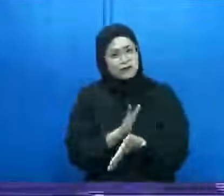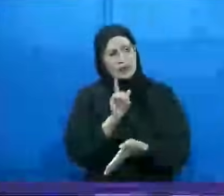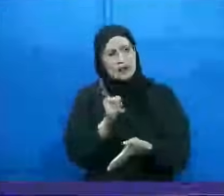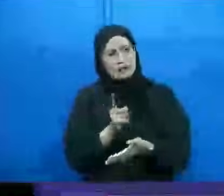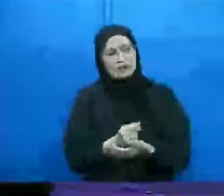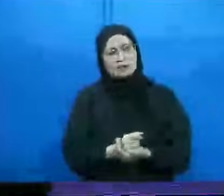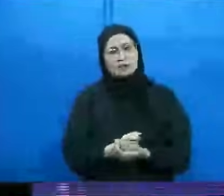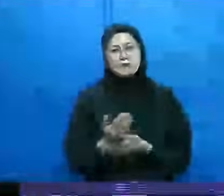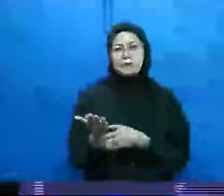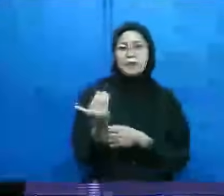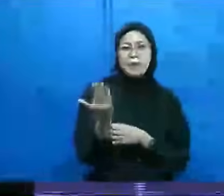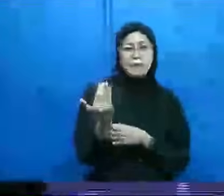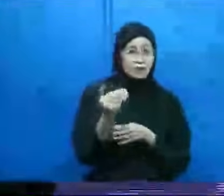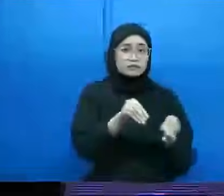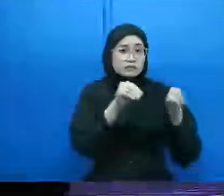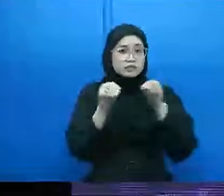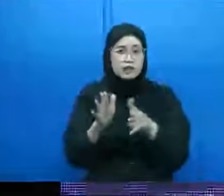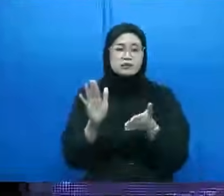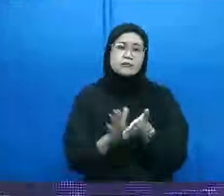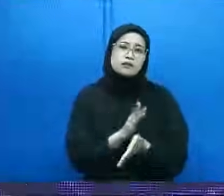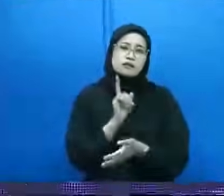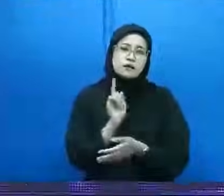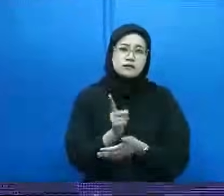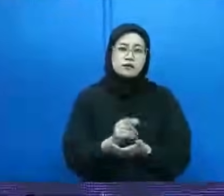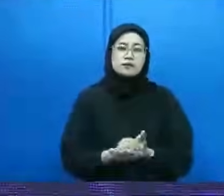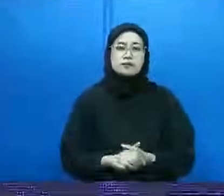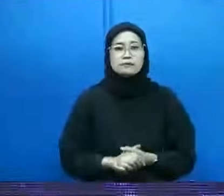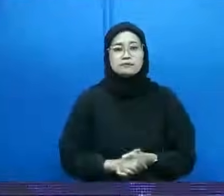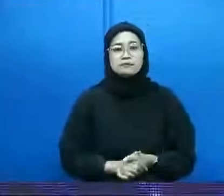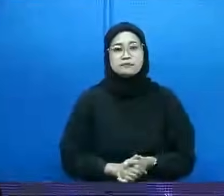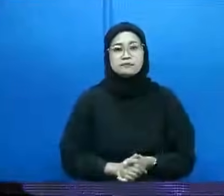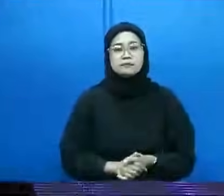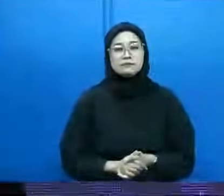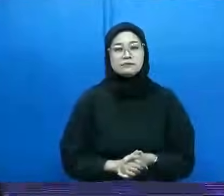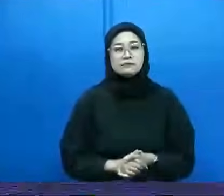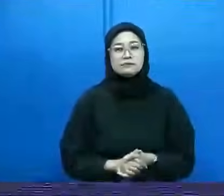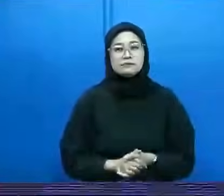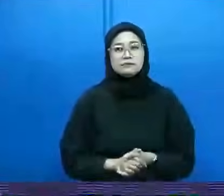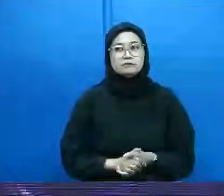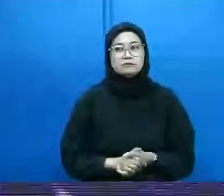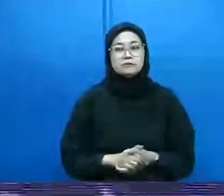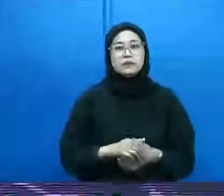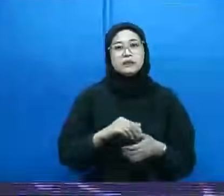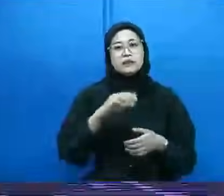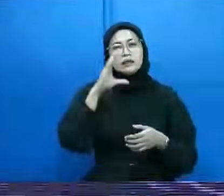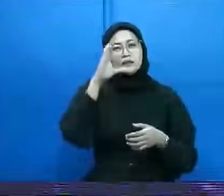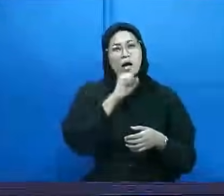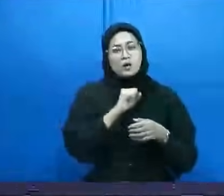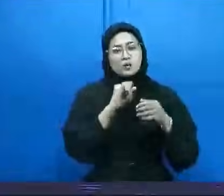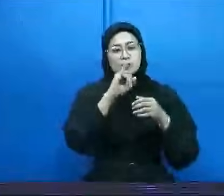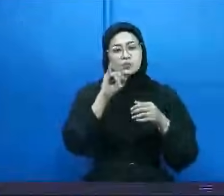bisa hijrah dan mulia di hadapan Allah Taala. Siapa yang tahu Jundub bin Junadah?